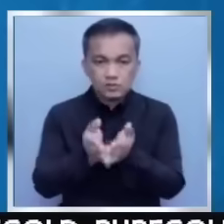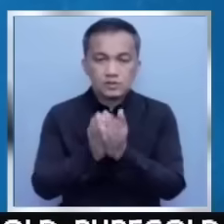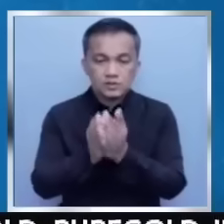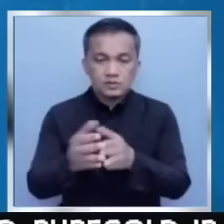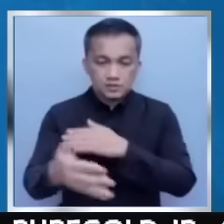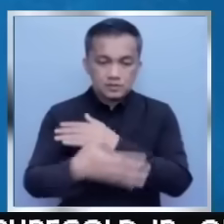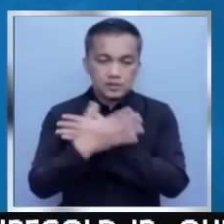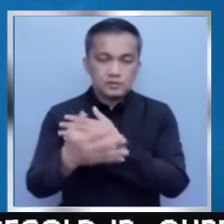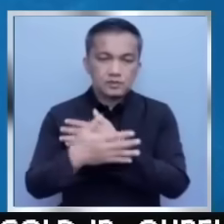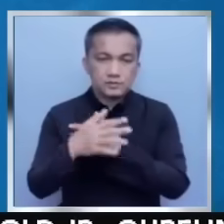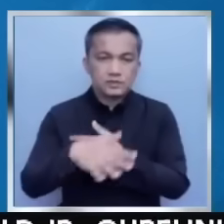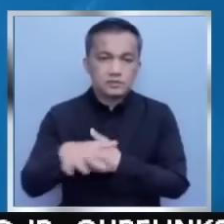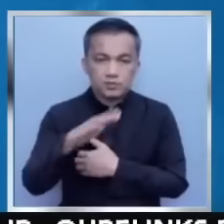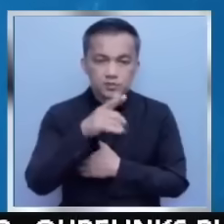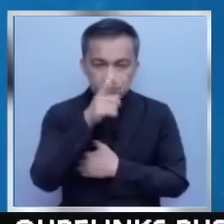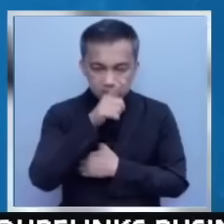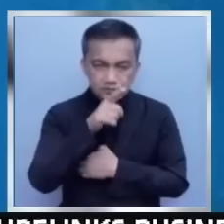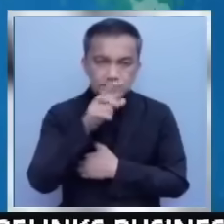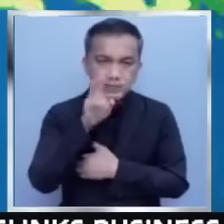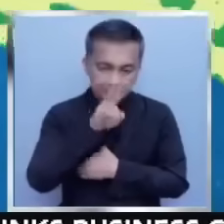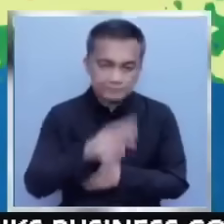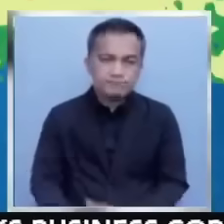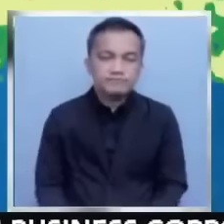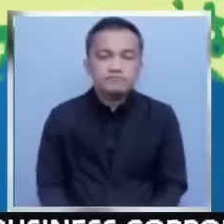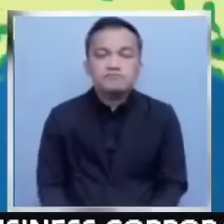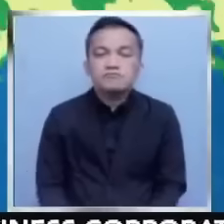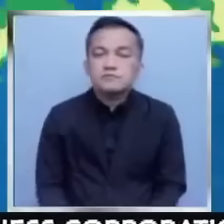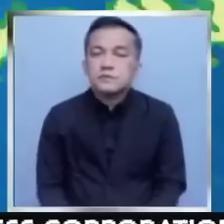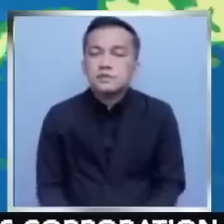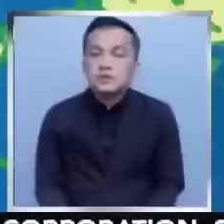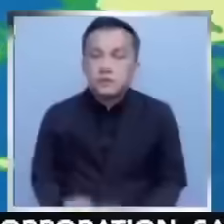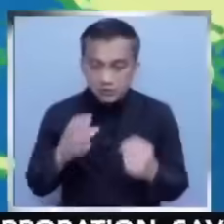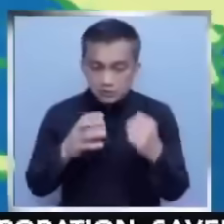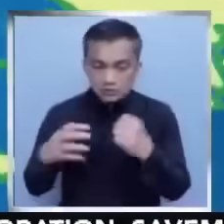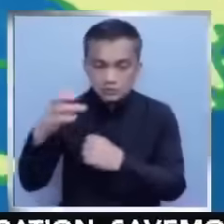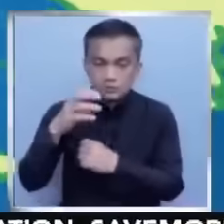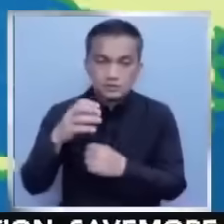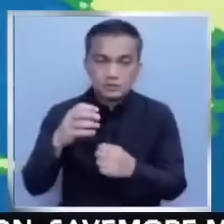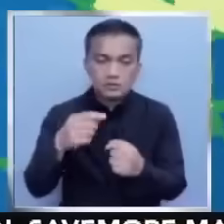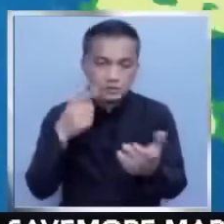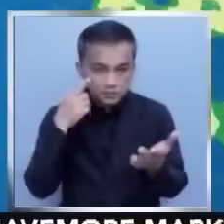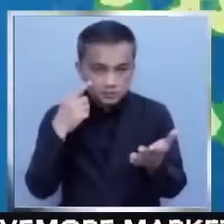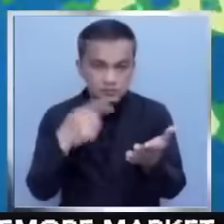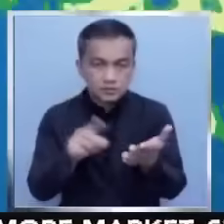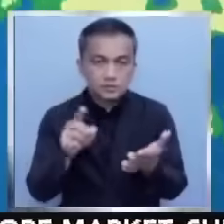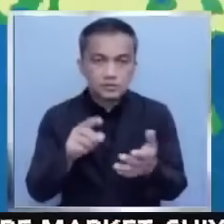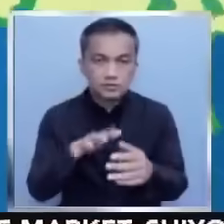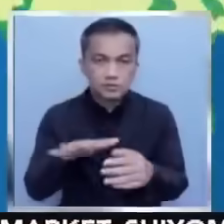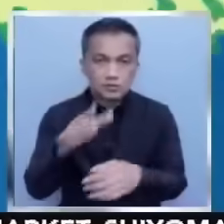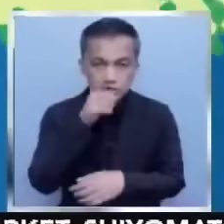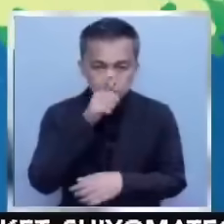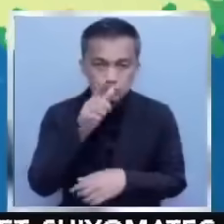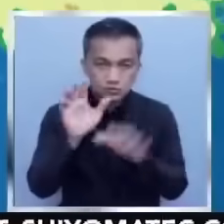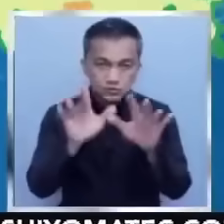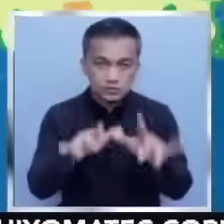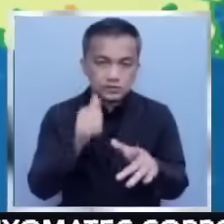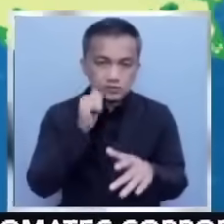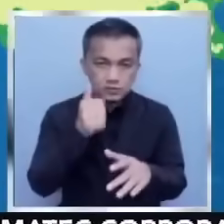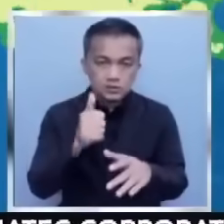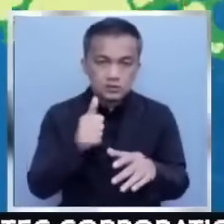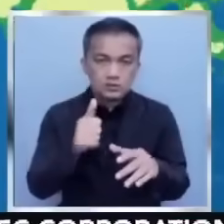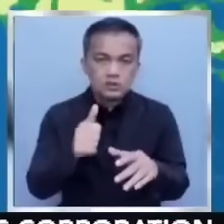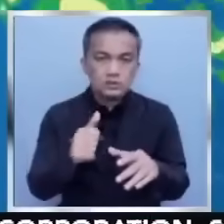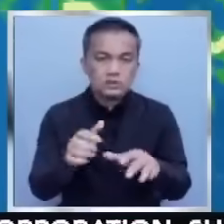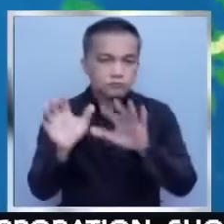Luzon at Visayas. Base sa datos ng Metro Weather, halos buong Luzon ang uulanin bukas. May heavy to intense rains sa